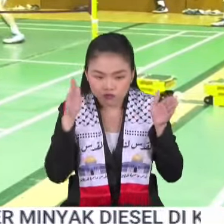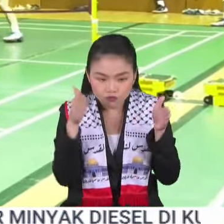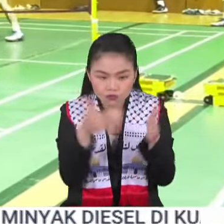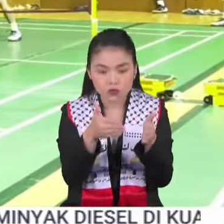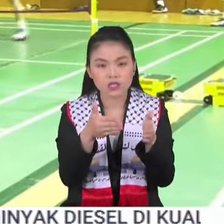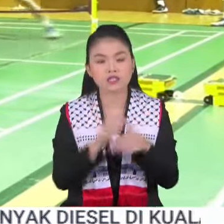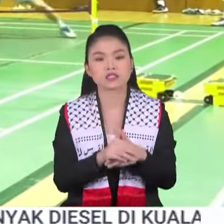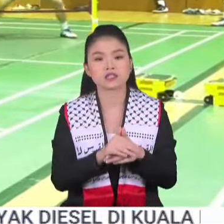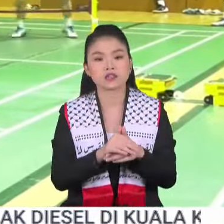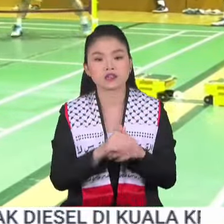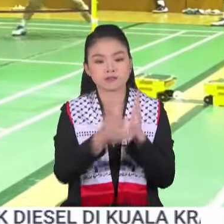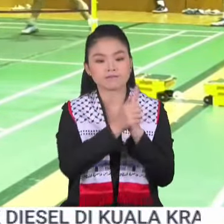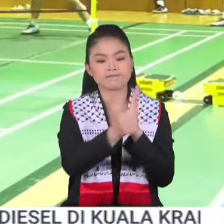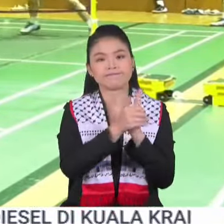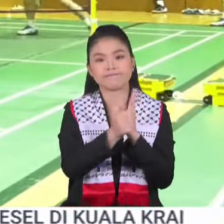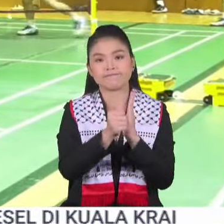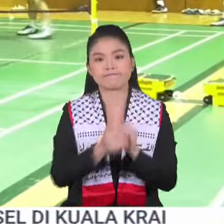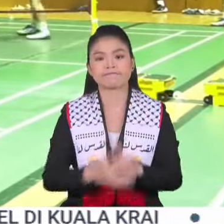prestasi.